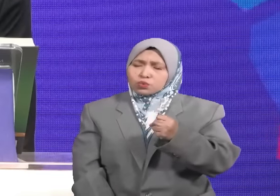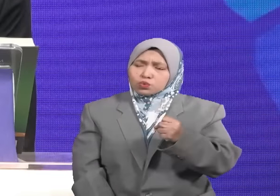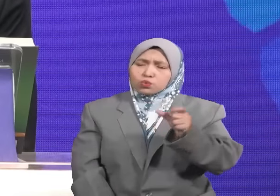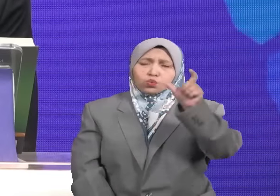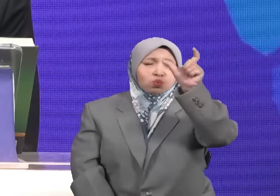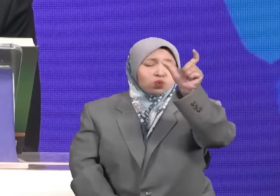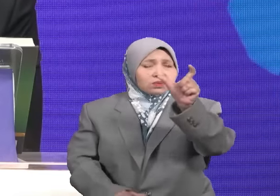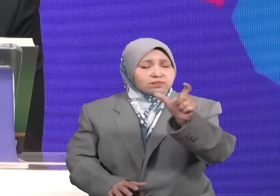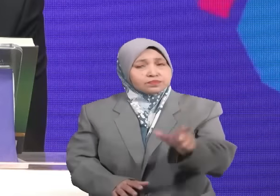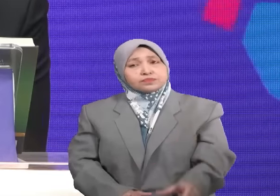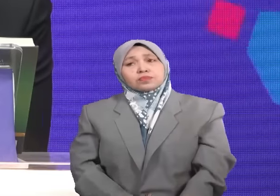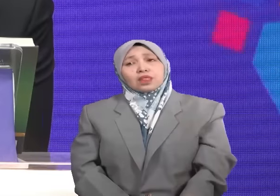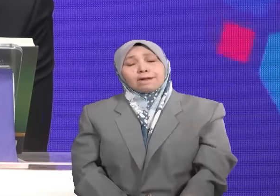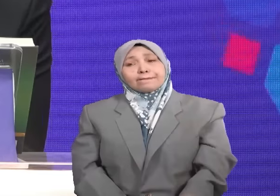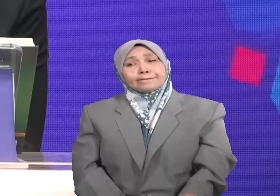آمنوا